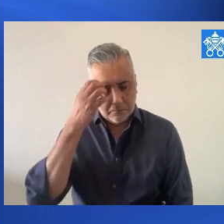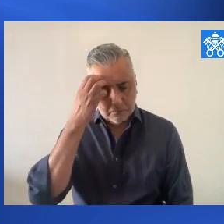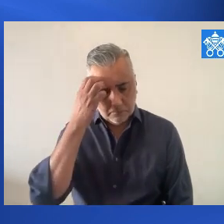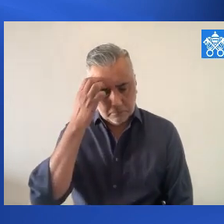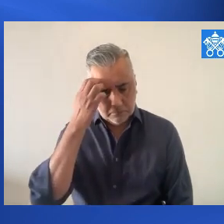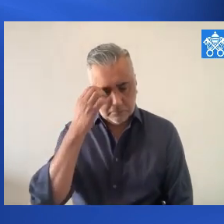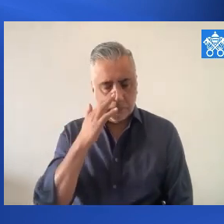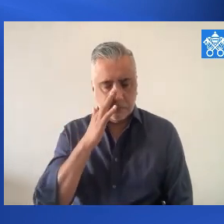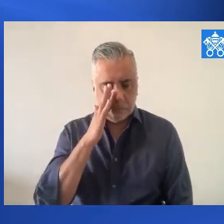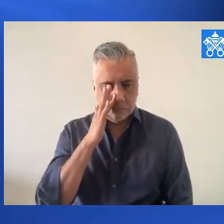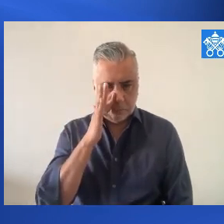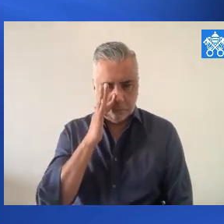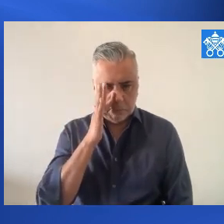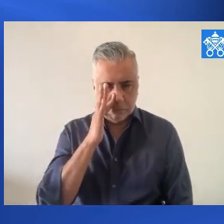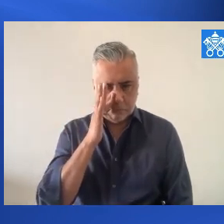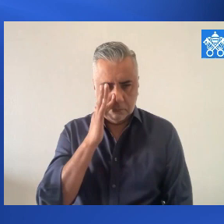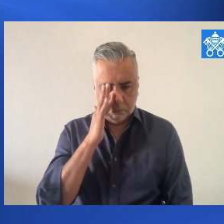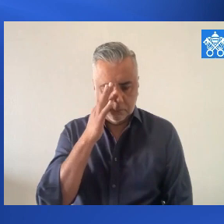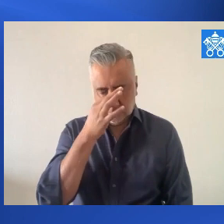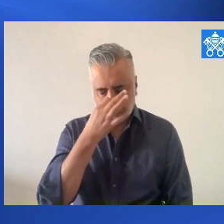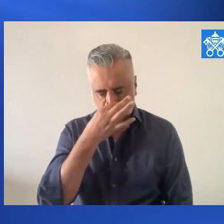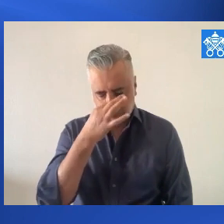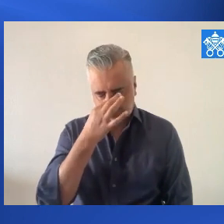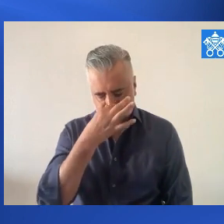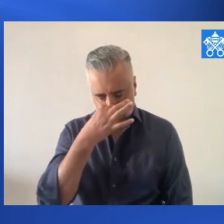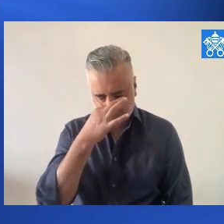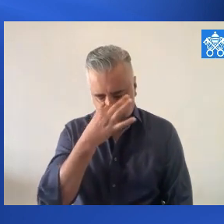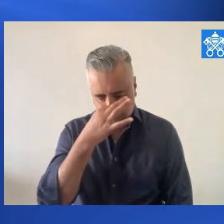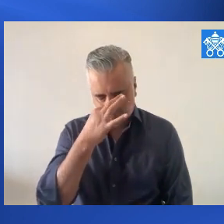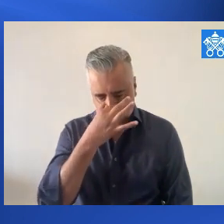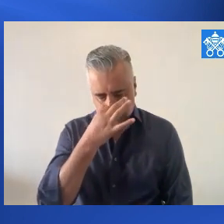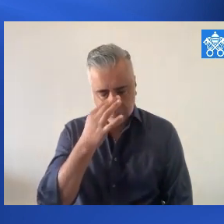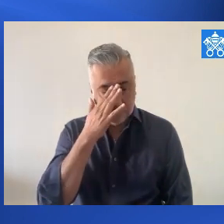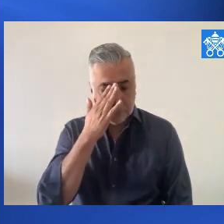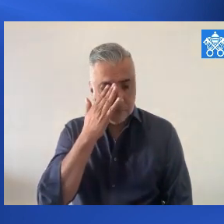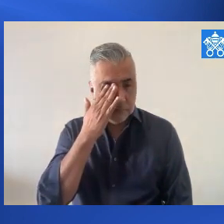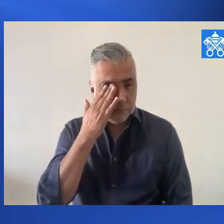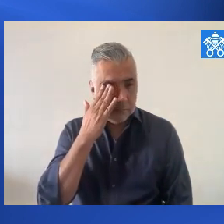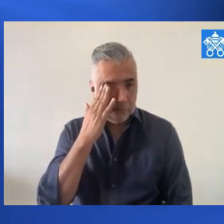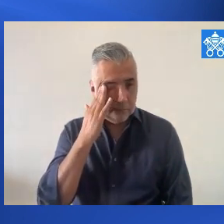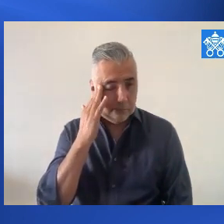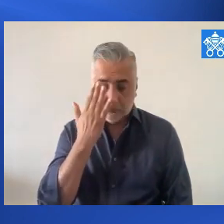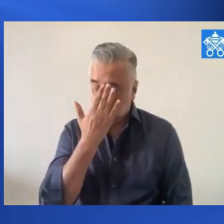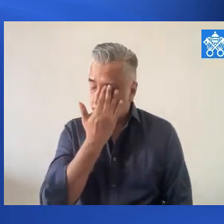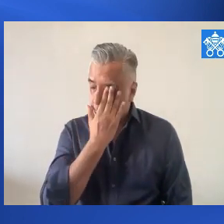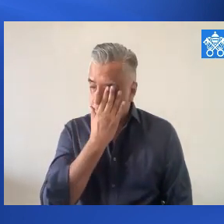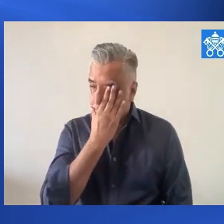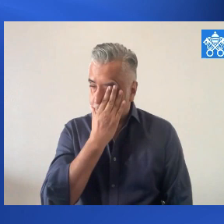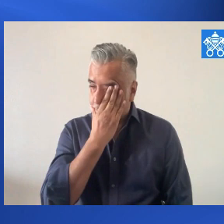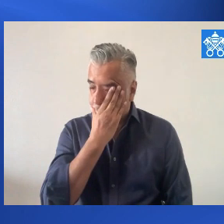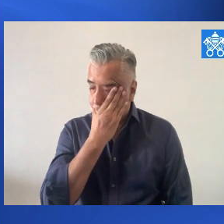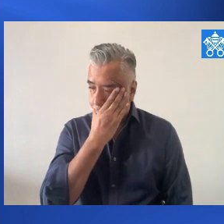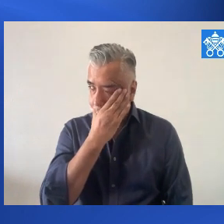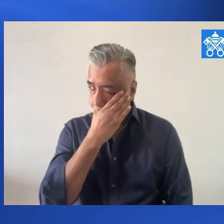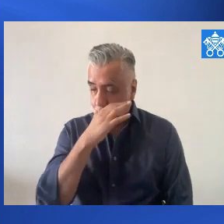i hymnami i pieśniami pełnymi ducha. Dziękujcie zawsze za wszystko Bogu Ojcu